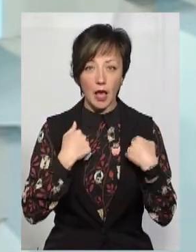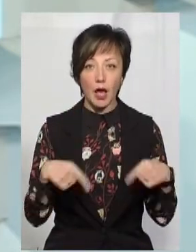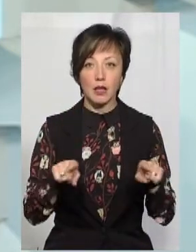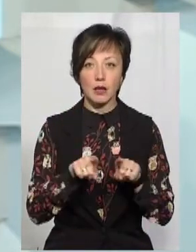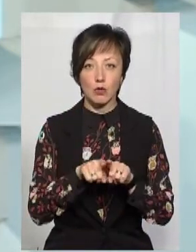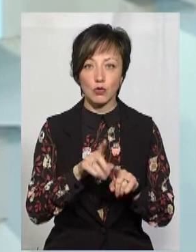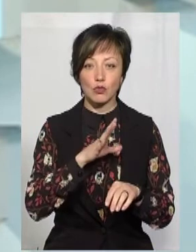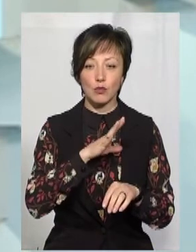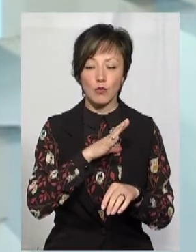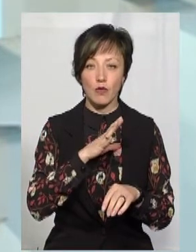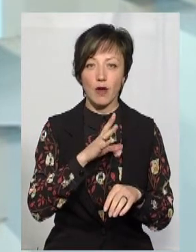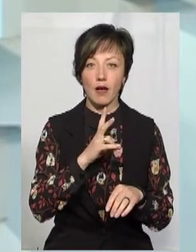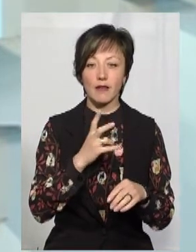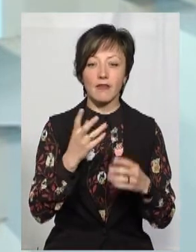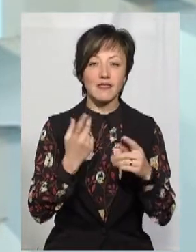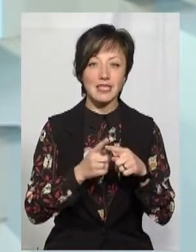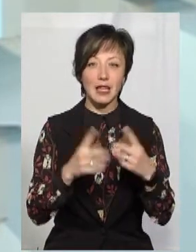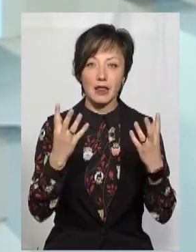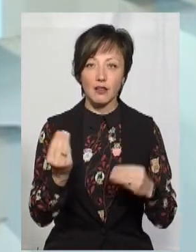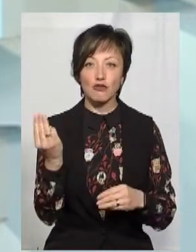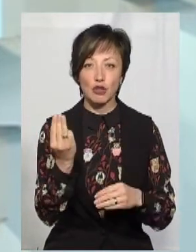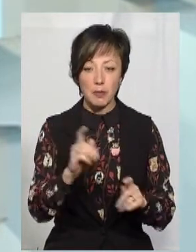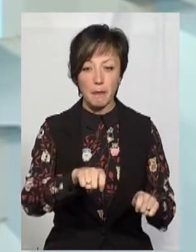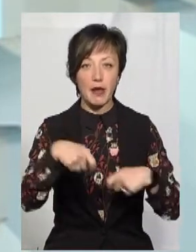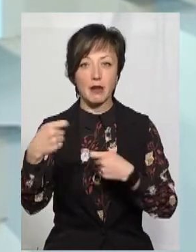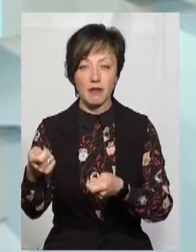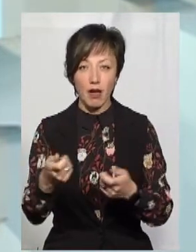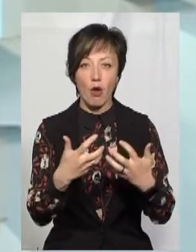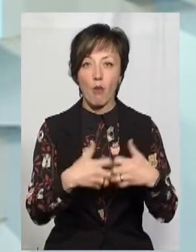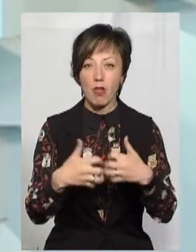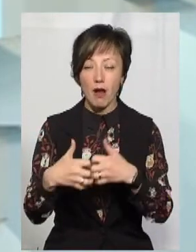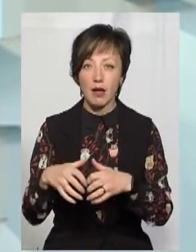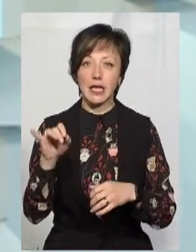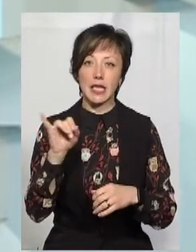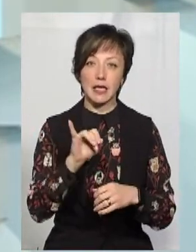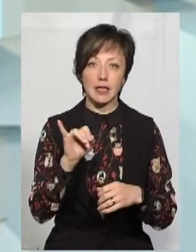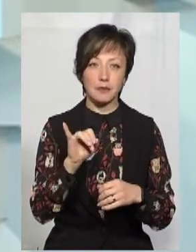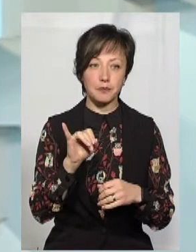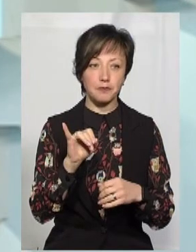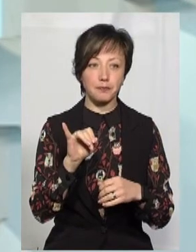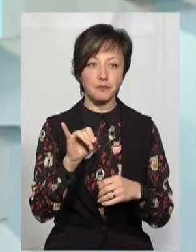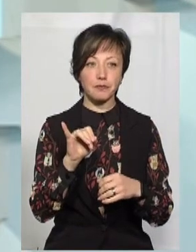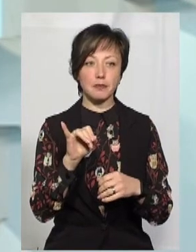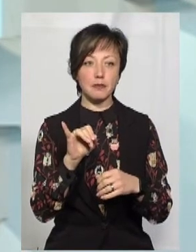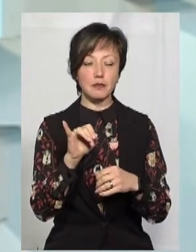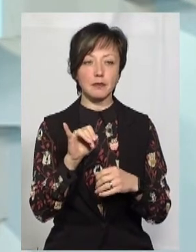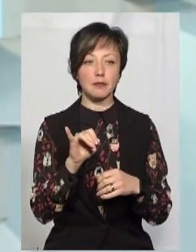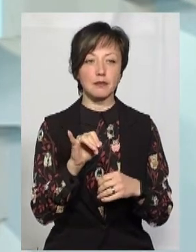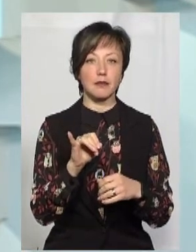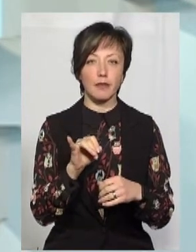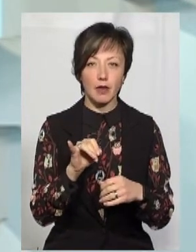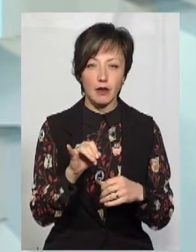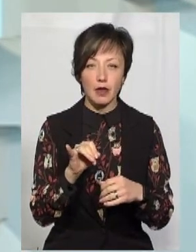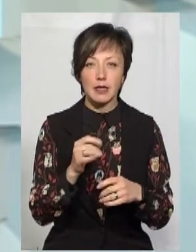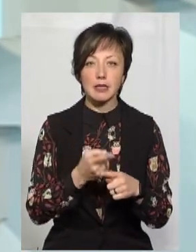також був тільки не в Славуті, а в Шепетівці цей день. Ми також передавали туди певне обладнання, і представники, і Світлана Павлишина, яка також була